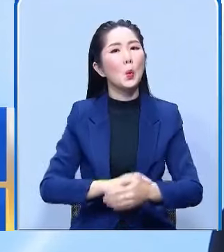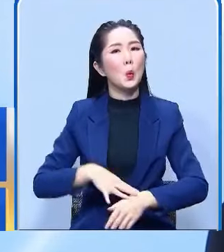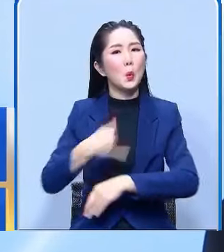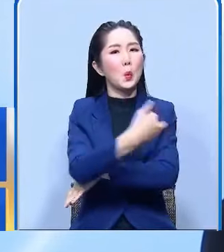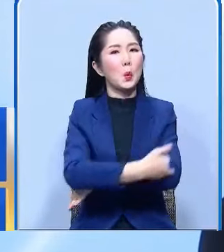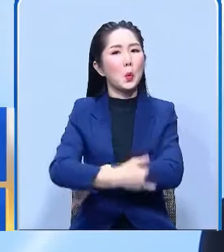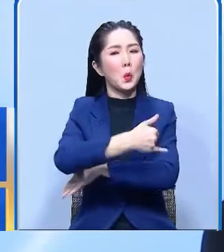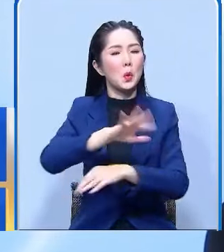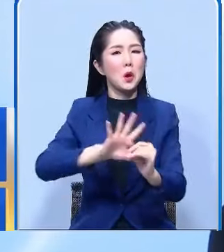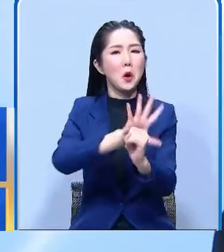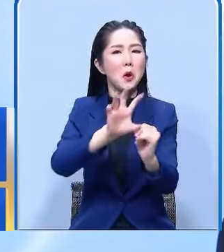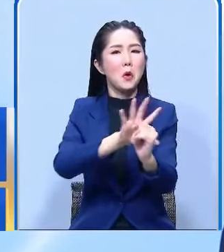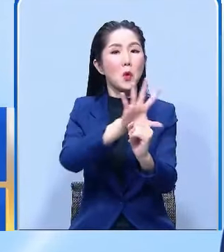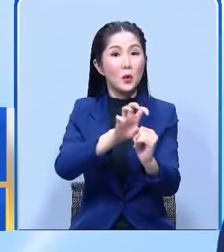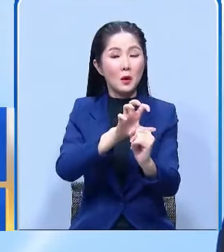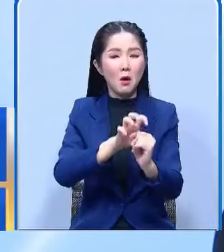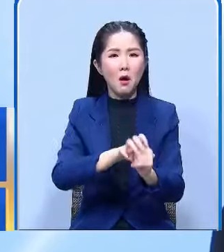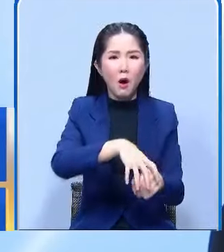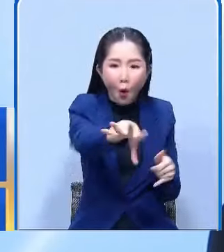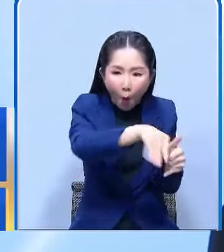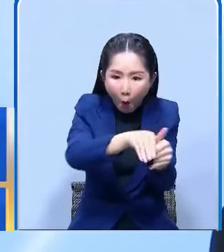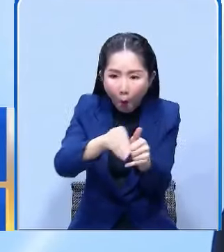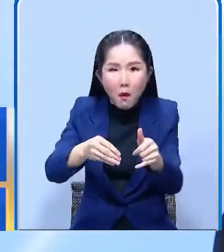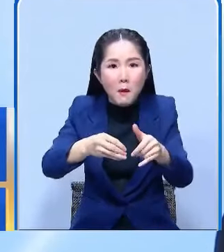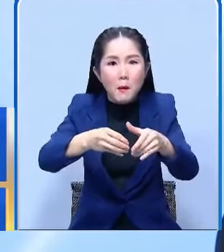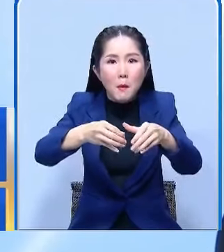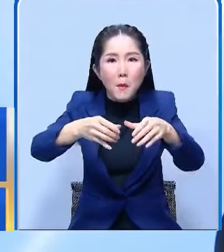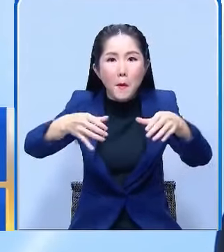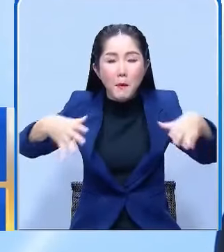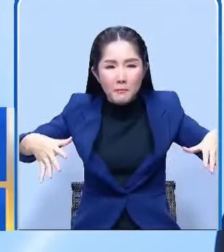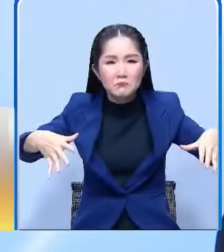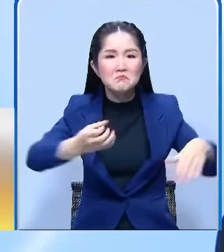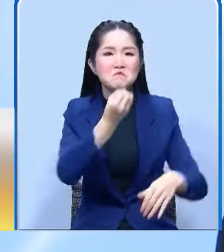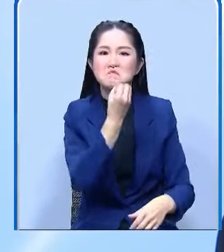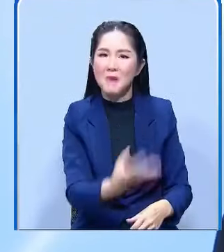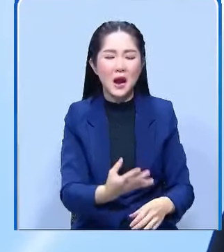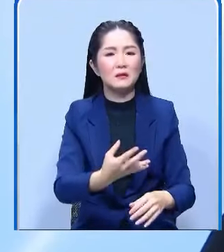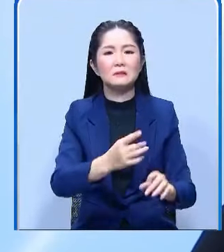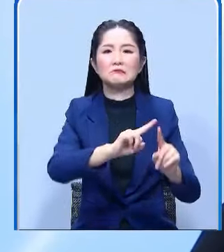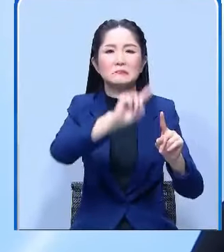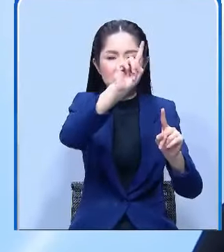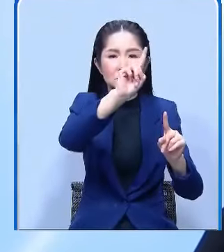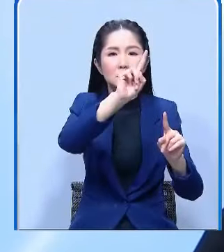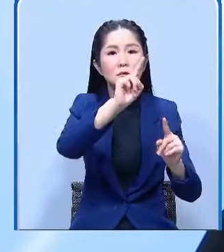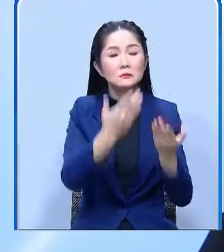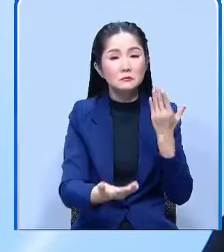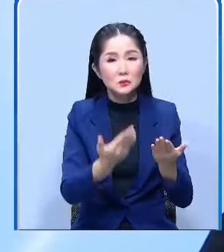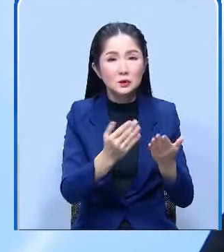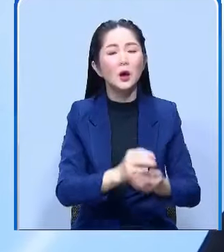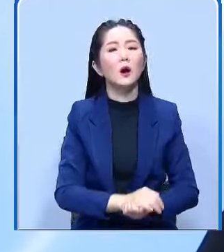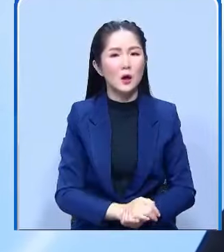ที่มีการจำนวนผู้ติดเชื้อสูงสุดและมีจำนวนผู้ป่วยที่เสียชีวิตสูงสุดนะครับอาจจะเป็นว่าเราเนี่ยฉีดเข็มวัคซีนเข็ม